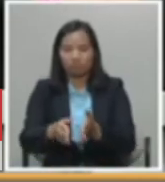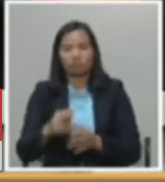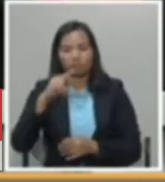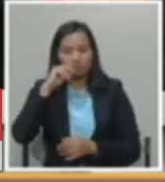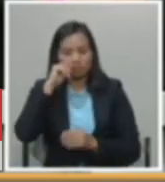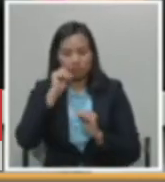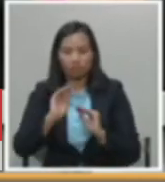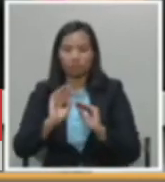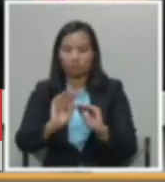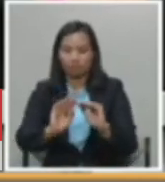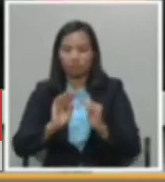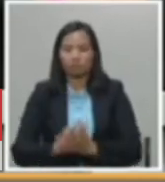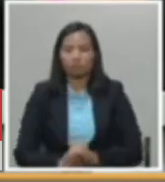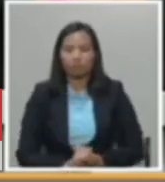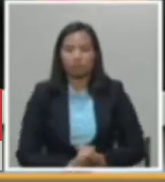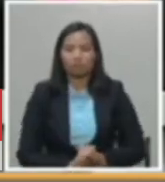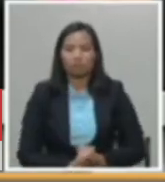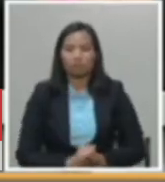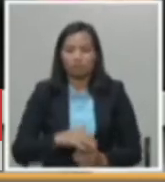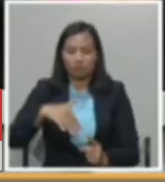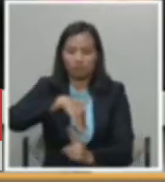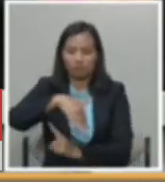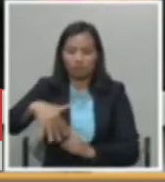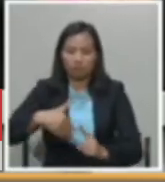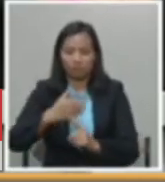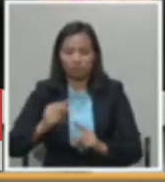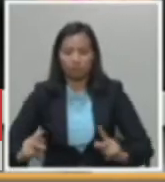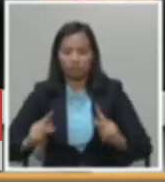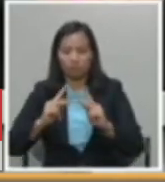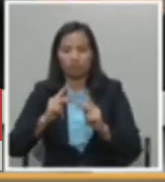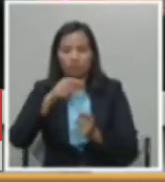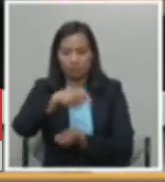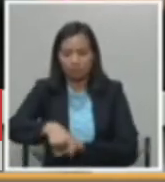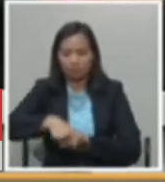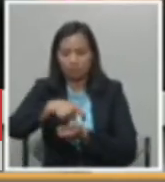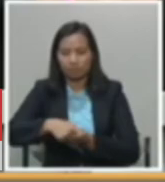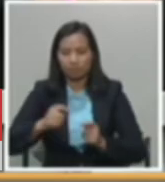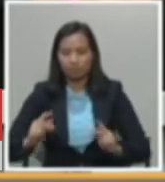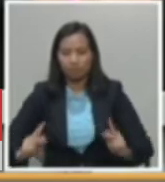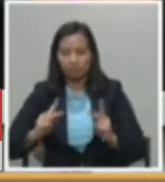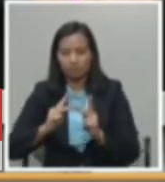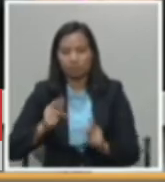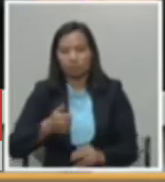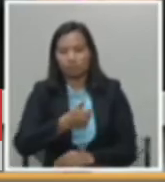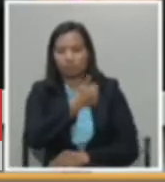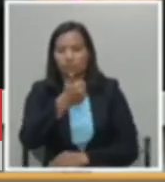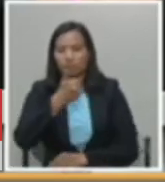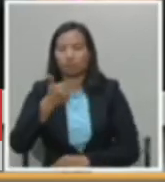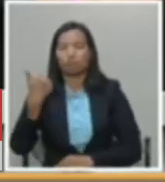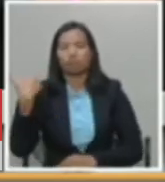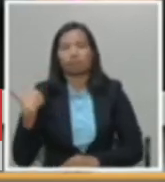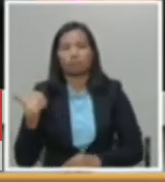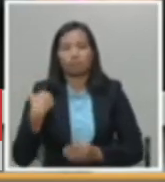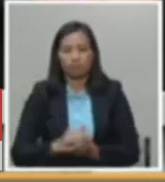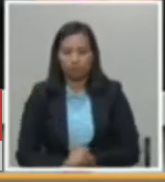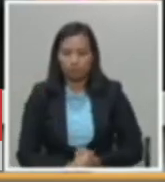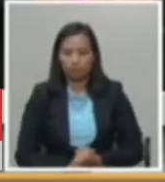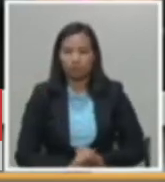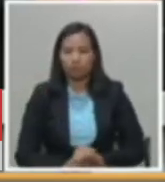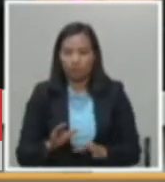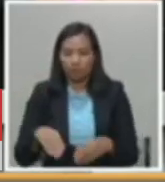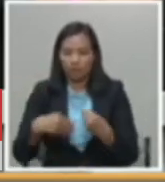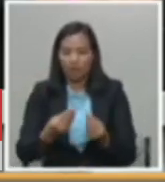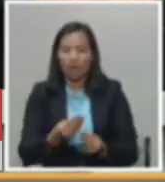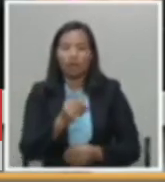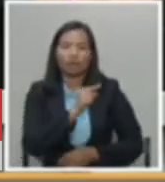ท่านกรมทรัพย์กระทรวงทรัพยากรกระทรวงเกษตรกระทรวงอื่นก็มีหมด อย่าเลยครับให้เขารับผิด